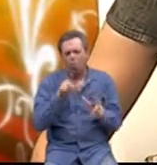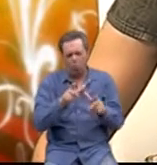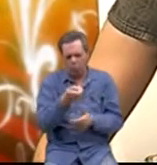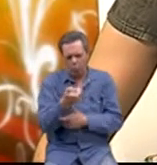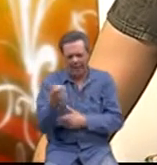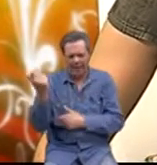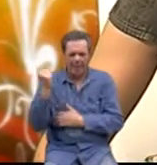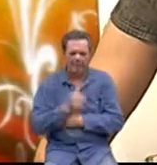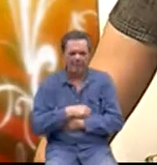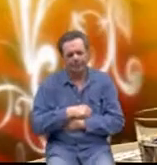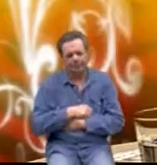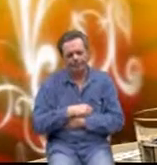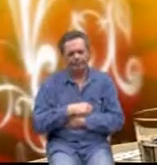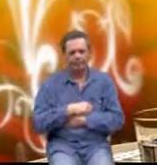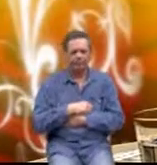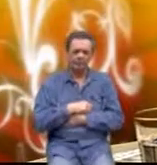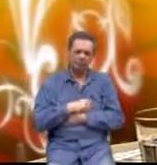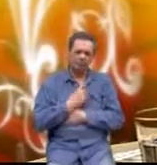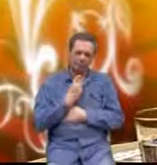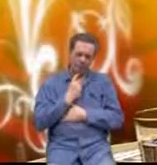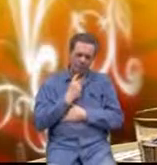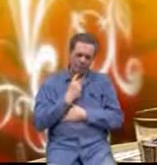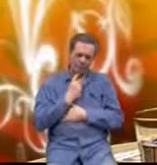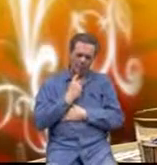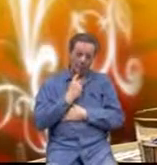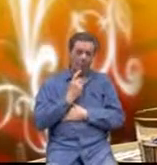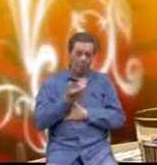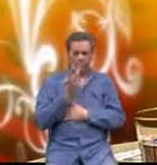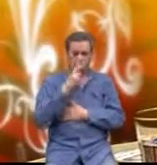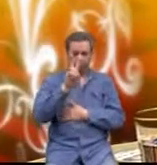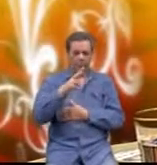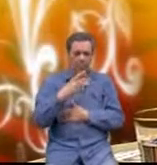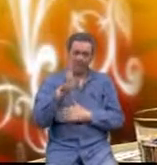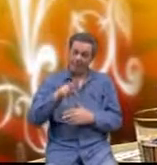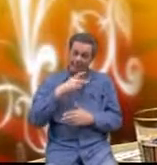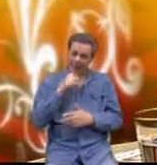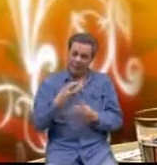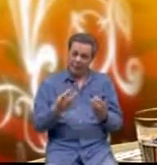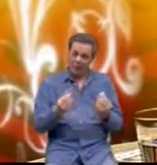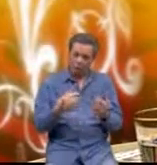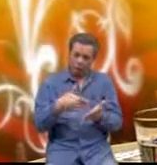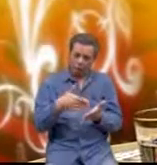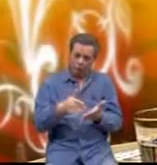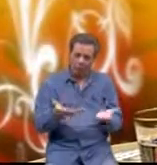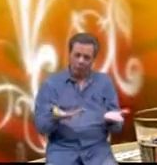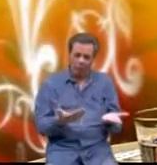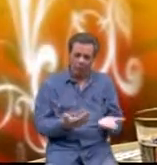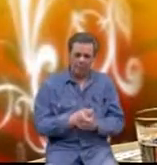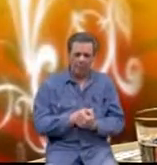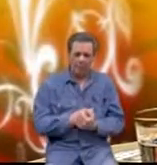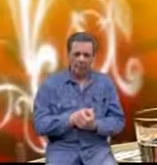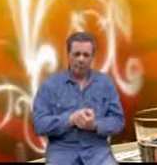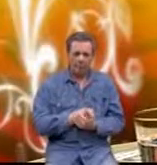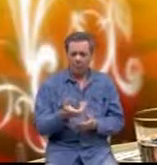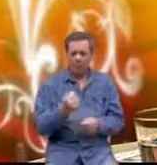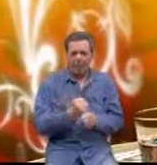zanima. Super. A recite mi vi ovako, to iziskuje i troškove materijalne, što je. Uh-huh. To ne možete napraviti